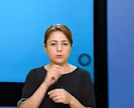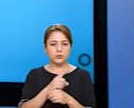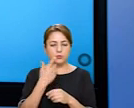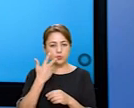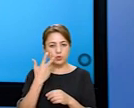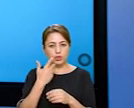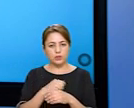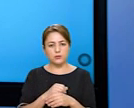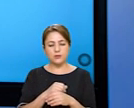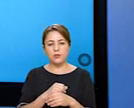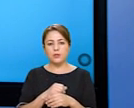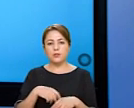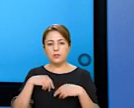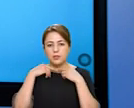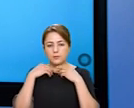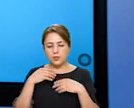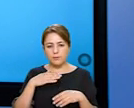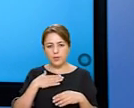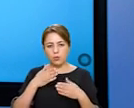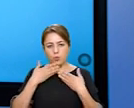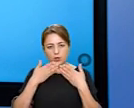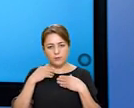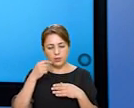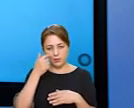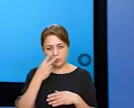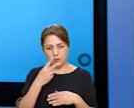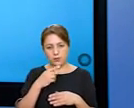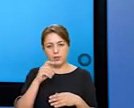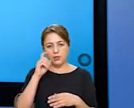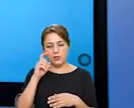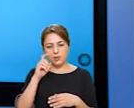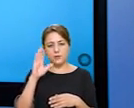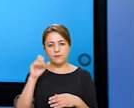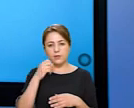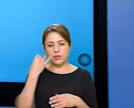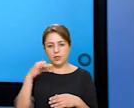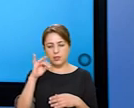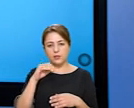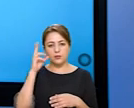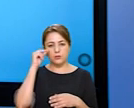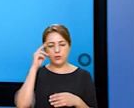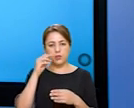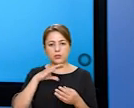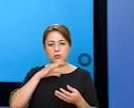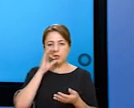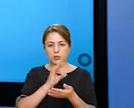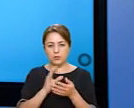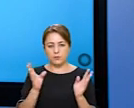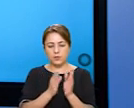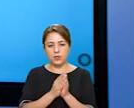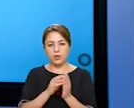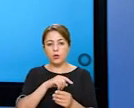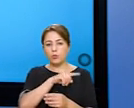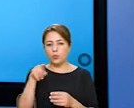3-нчісі. Демек мән, дыққат білен, оқиман, тіңлен. X ва Y сонлар еғындысы білен, ұлар